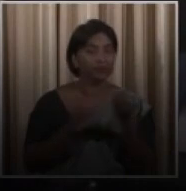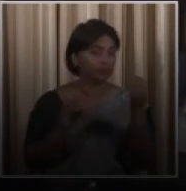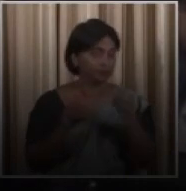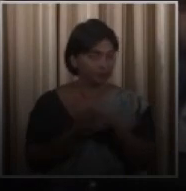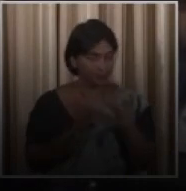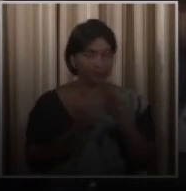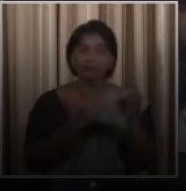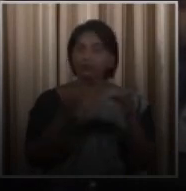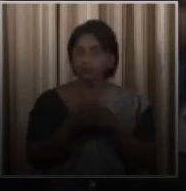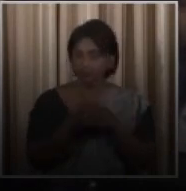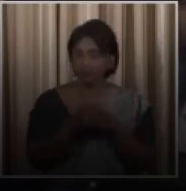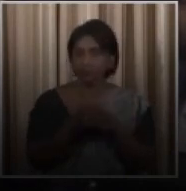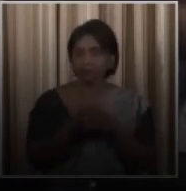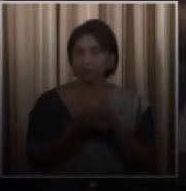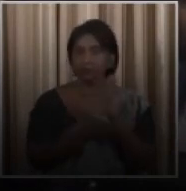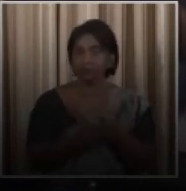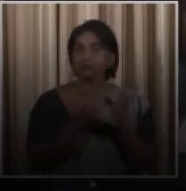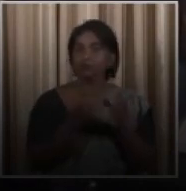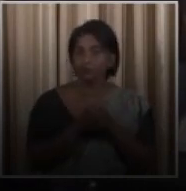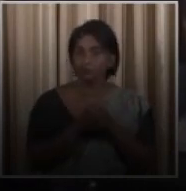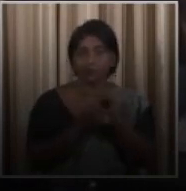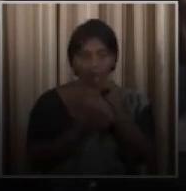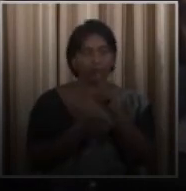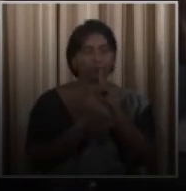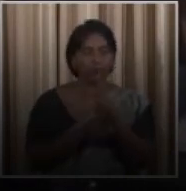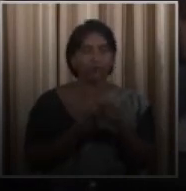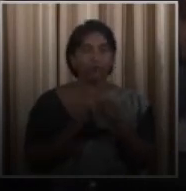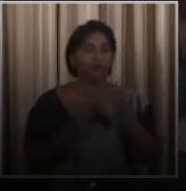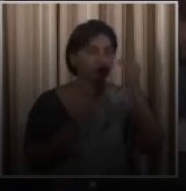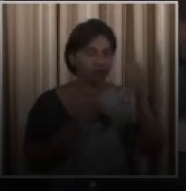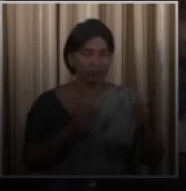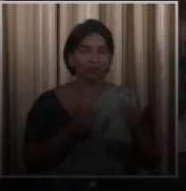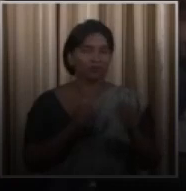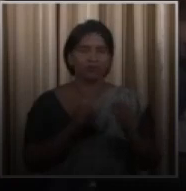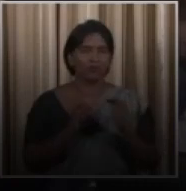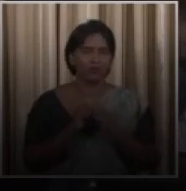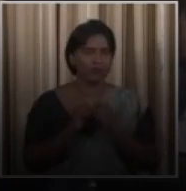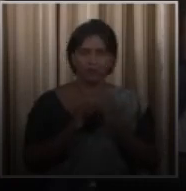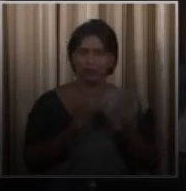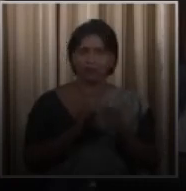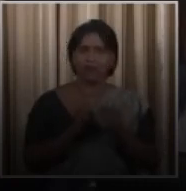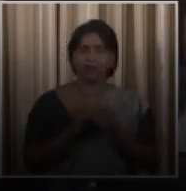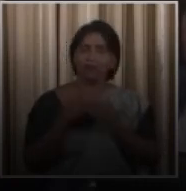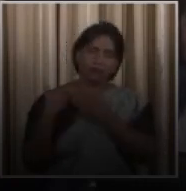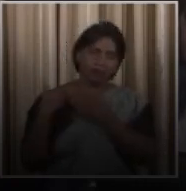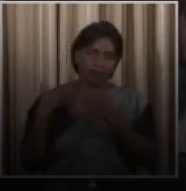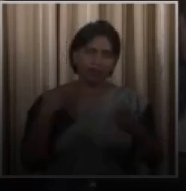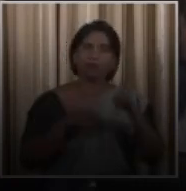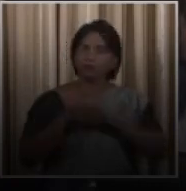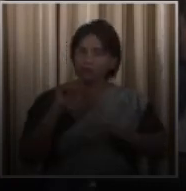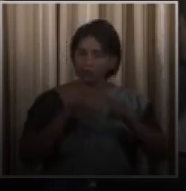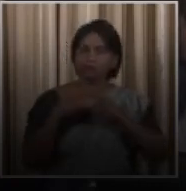වුණ කණ්ඩායමෙන් ශ්‍රී ලංකා නිදහස් පක්ෂයේ පැහැදිලිව කිව්වා මේක තවත් කල් දාන්න ඕන පණතක් නෙවෙයි මේක දීර්ඝ කාලයක් තිස්සේ